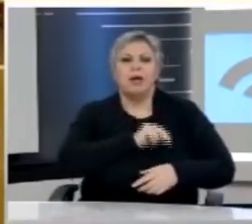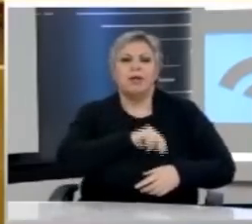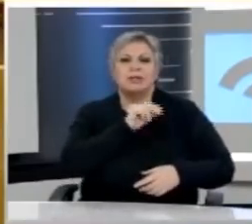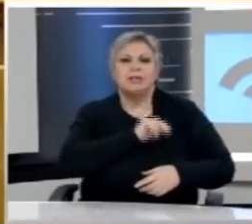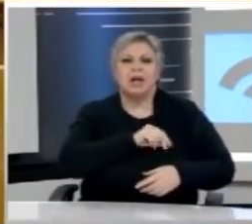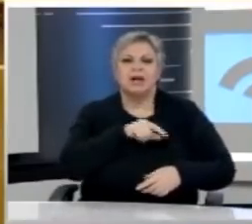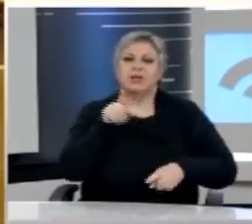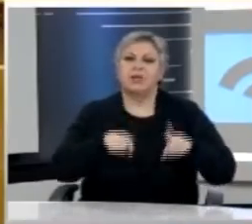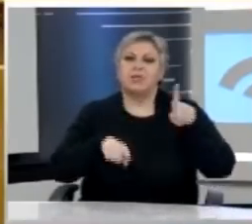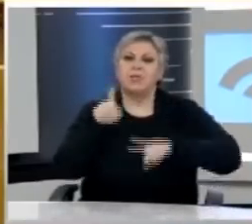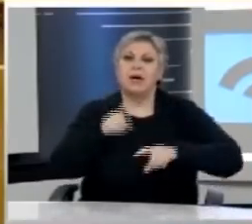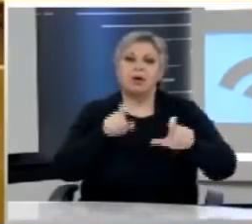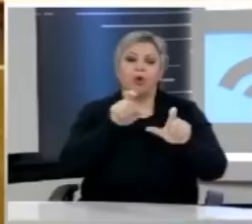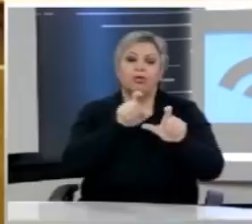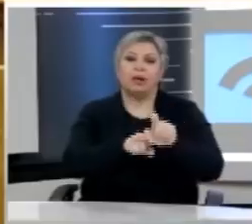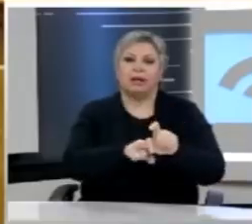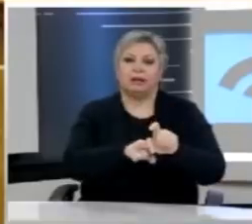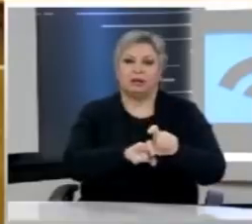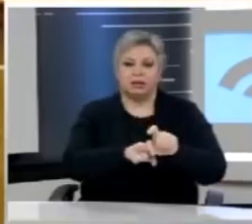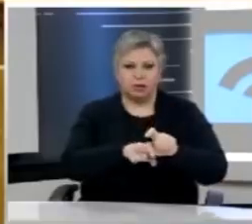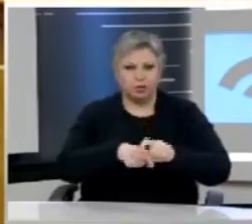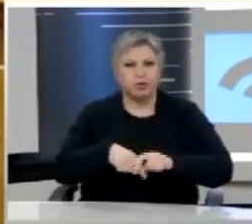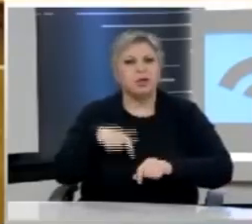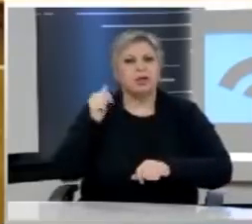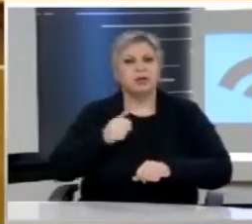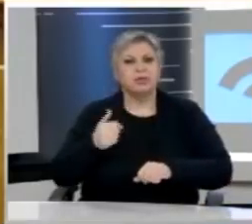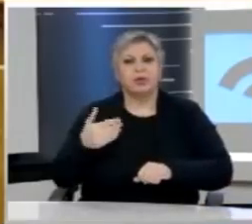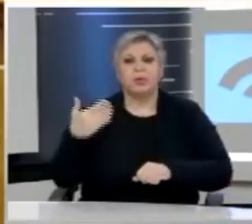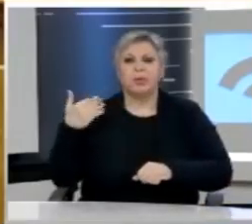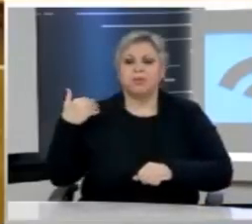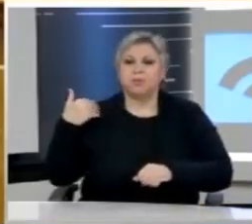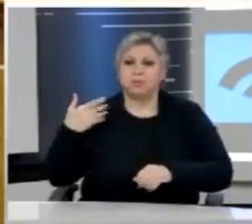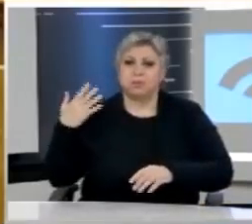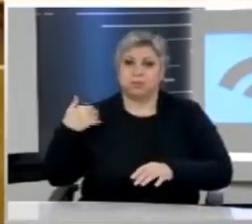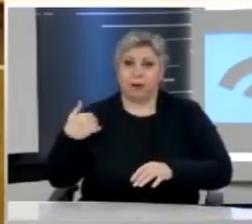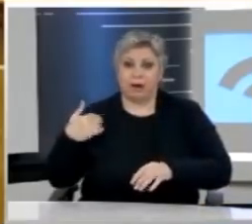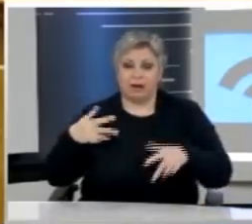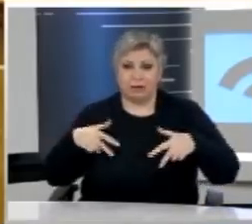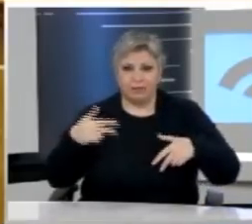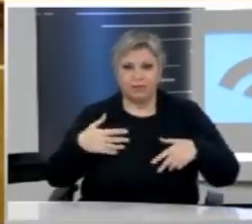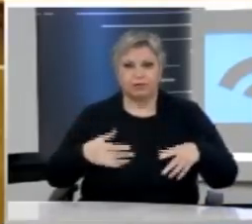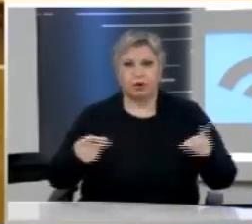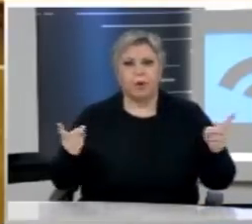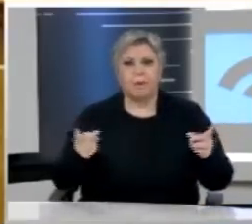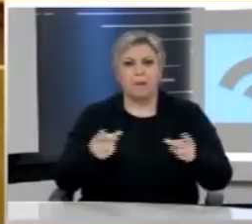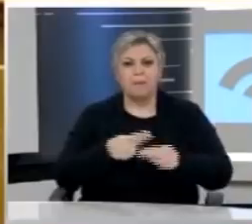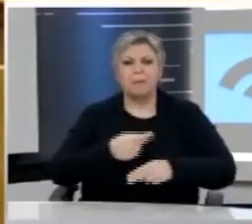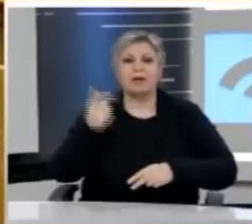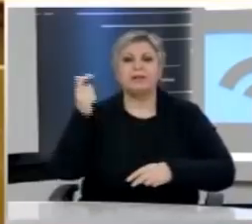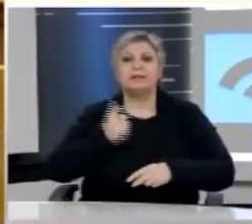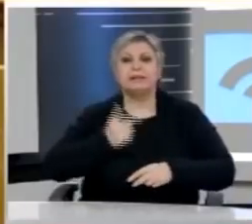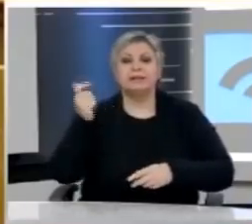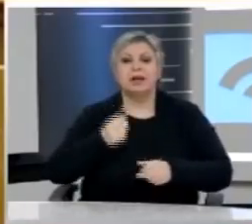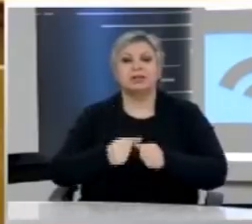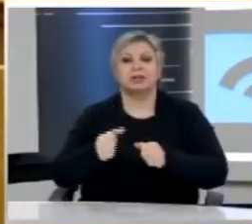των προηγούμενων που πετσόκοψαν μισθούς και συντάξεις, μας καλεί σήμερα να πανηγυρίσουμε γιατί δεν θα